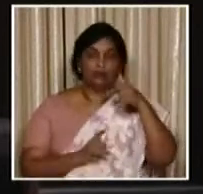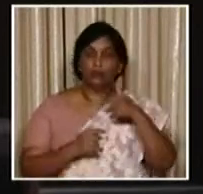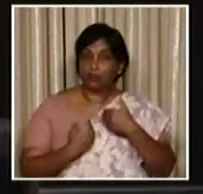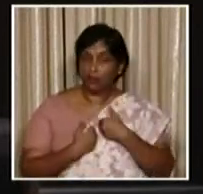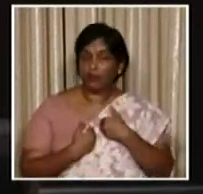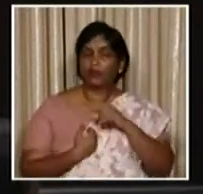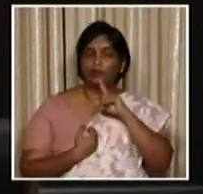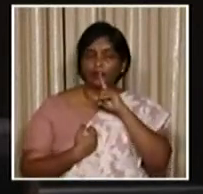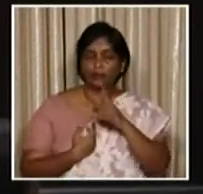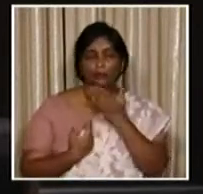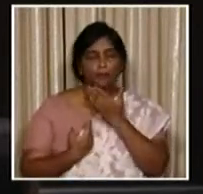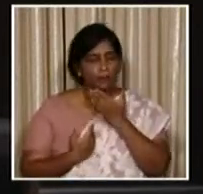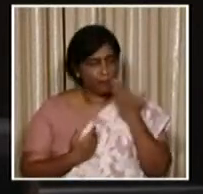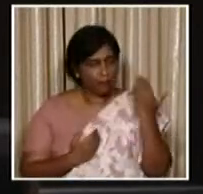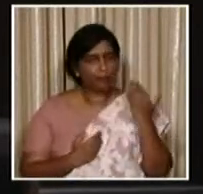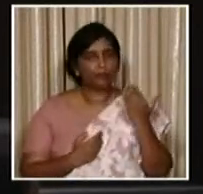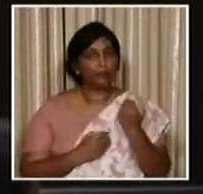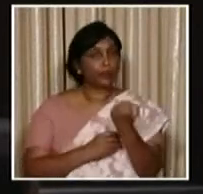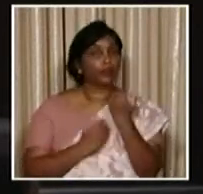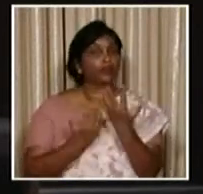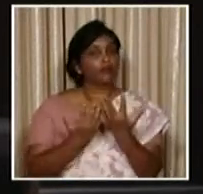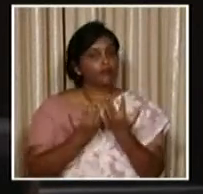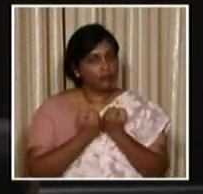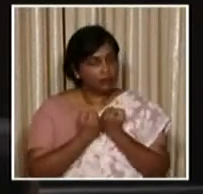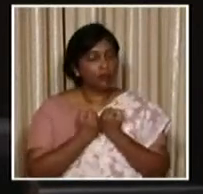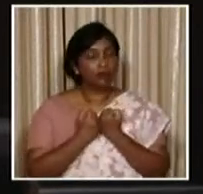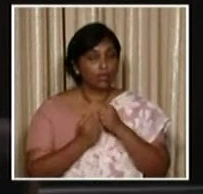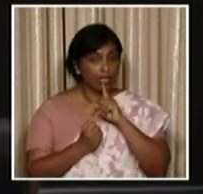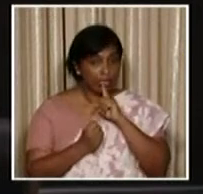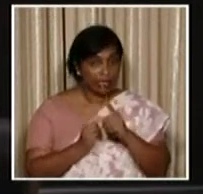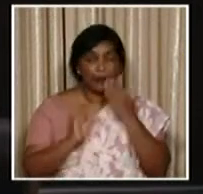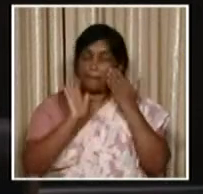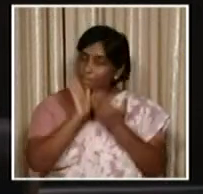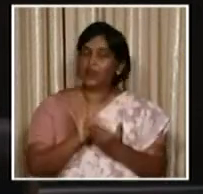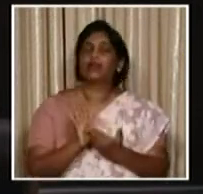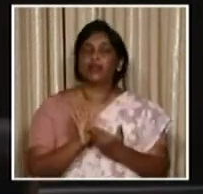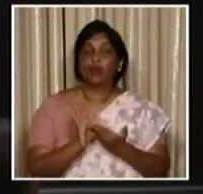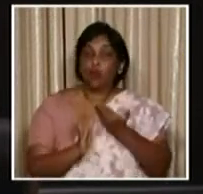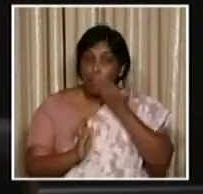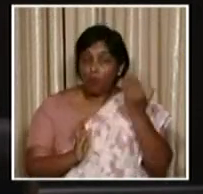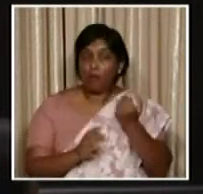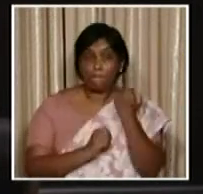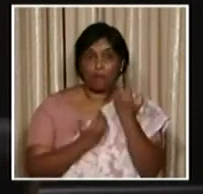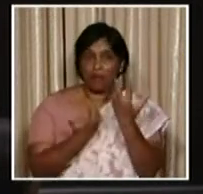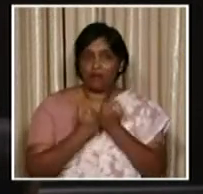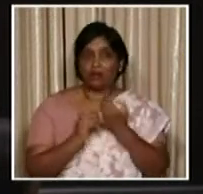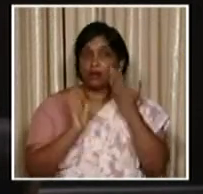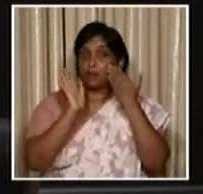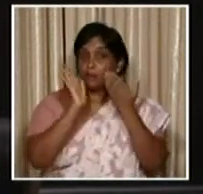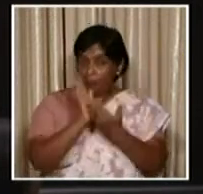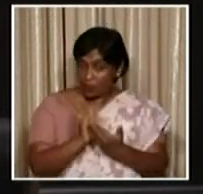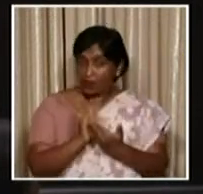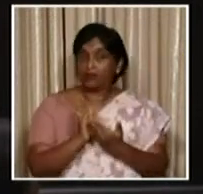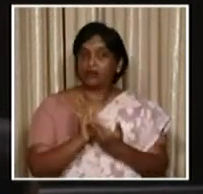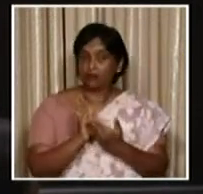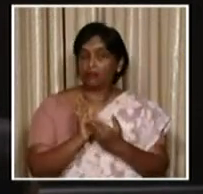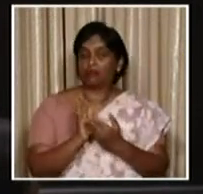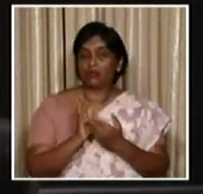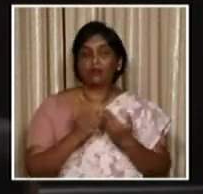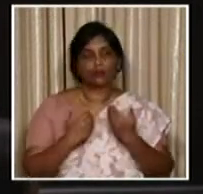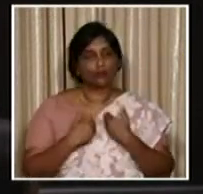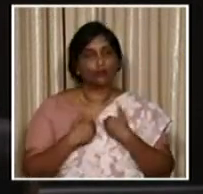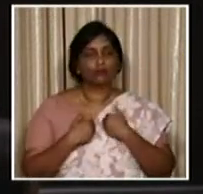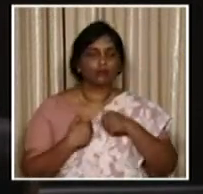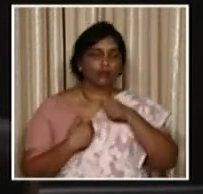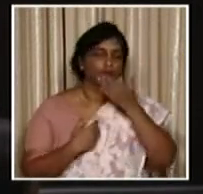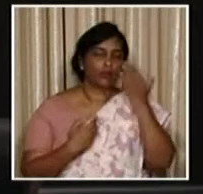මම ඉල්ලනවා පුළුවන් නම් බලය ගන්න කෙරුවේ කියලා මේක ඔප්පු කරන්න පුළුවන් නම් බලය ගන්න කෙරුවේ කියලා මේක ඔප්පු කරන්න මට